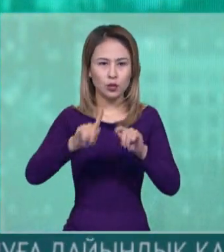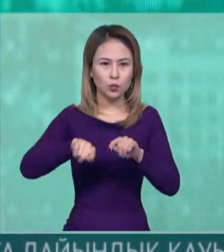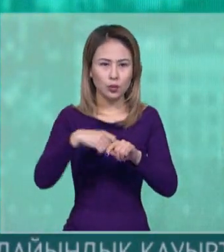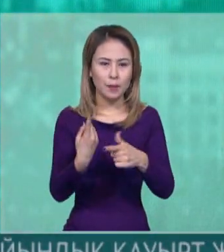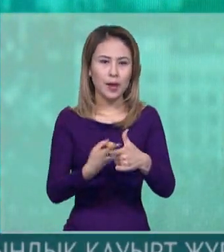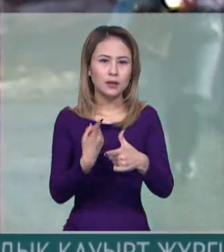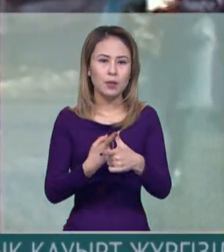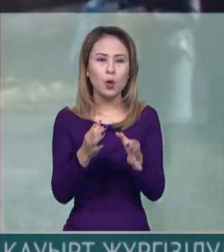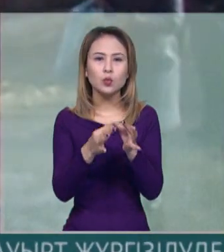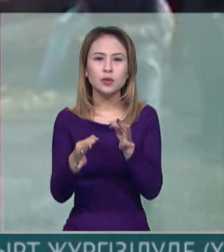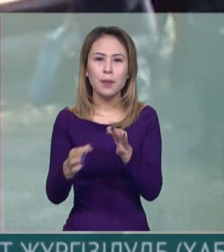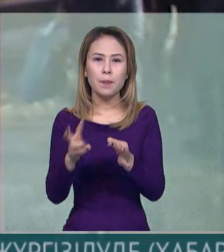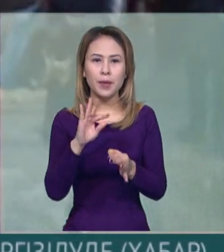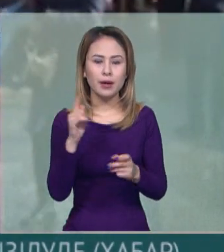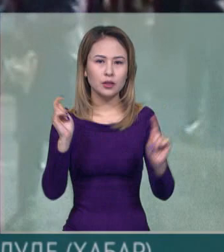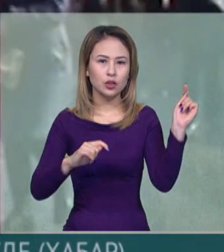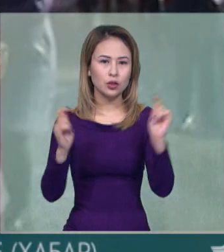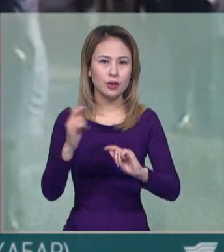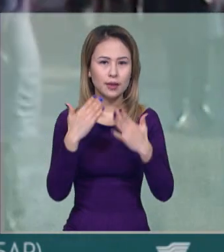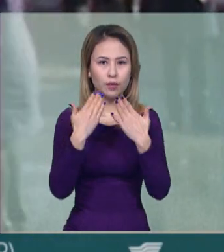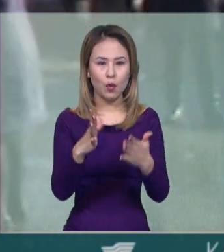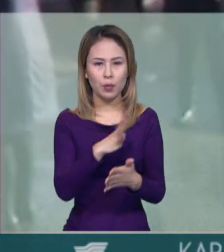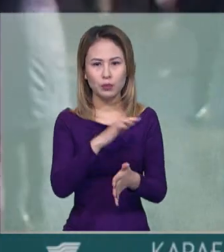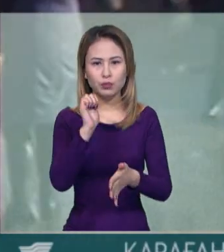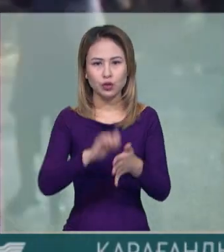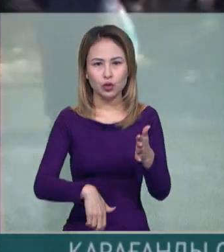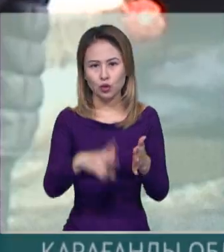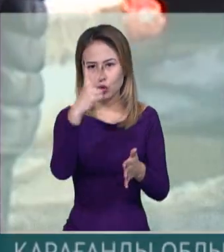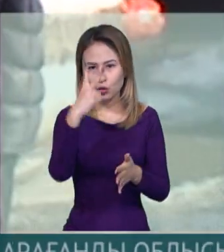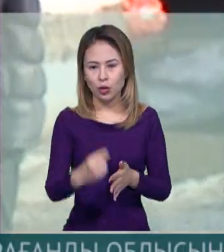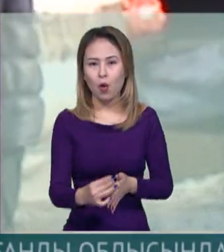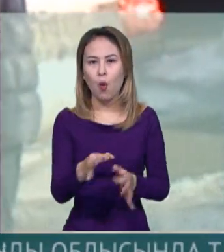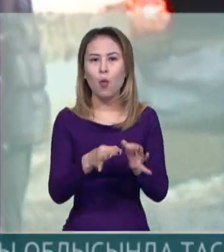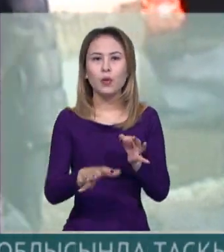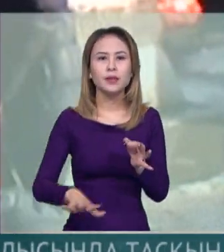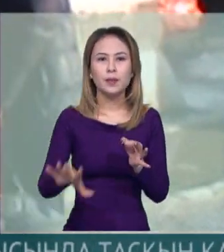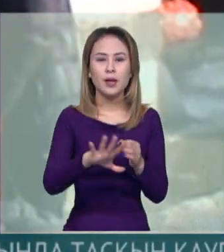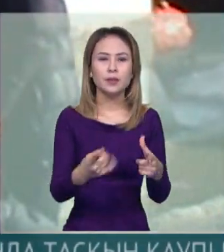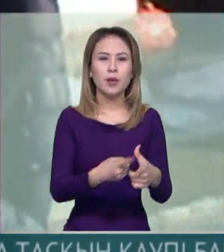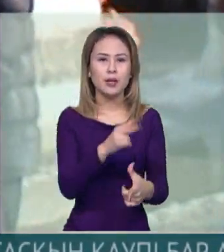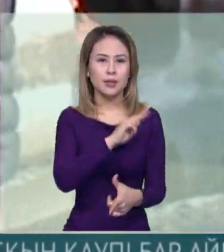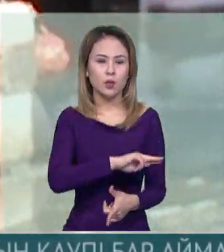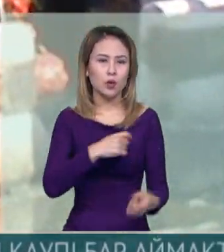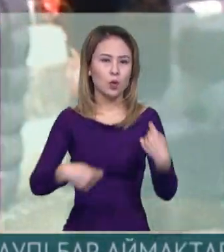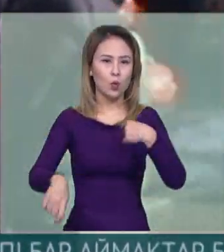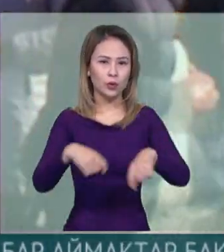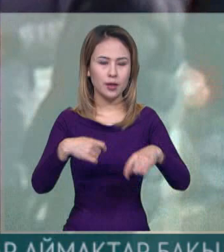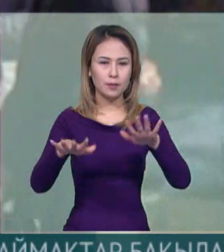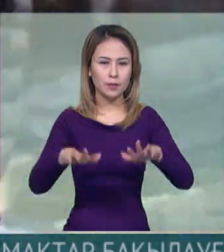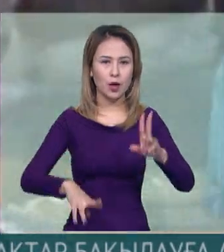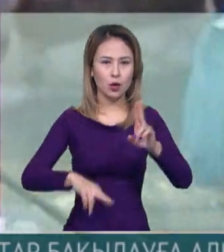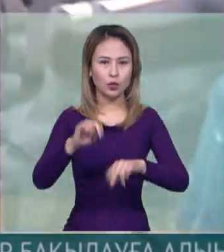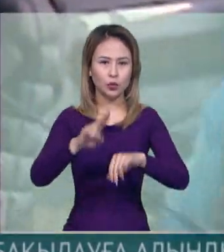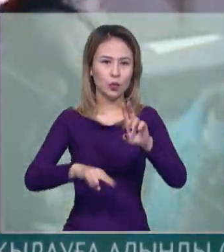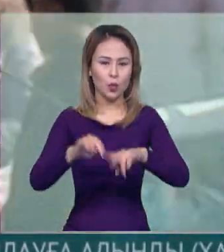Оларды анықтауға аймақта өткізілген мигрант жедел шарасы сеп болды. 3 күн ішінде облыстық ішкі істер департаментінің қызметкерлері сауда орындарында,